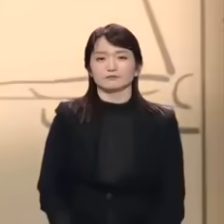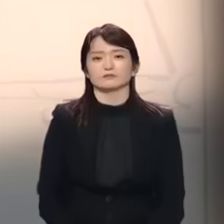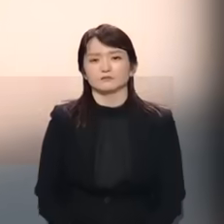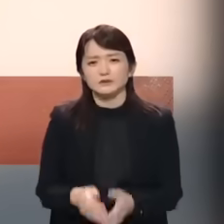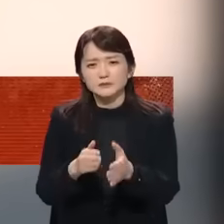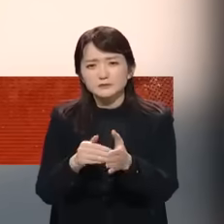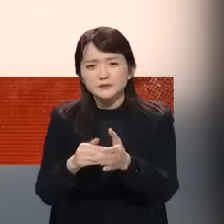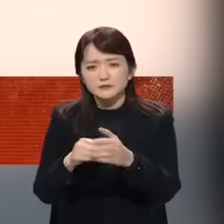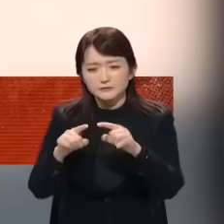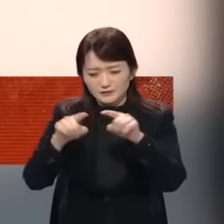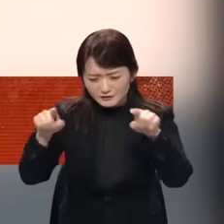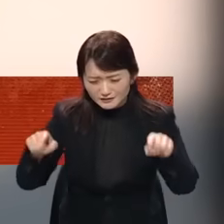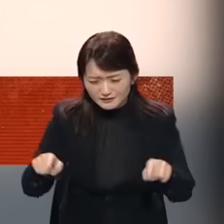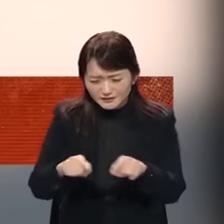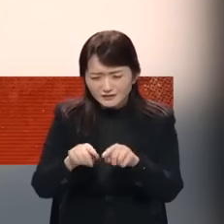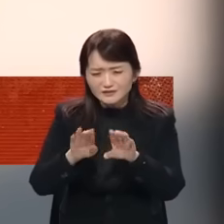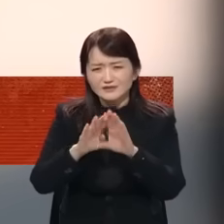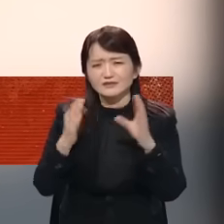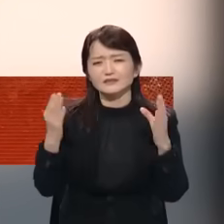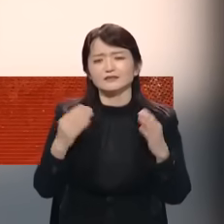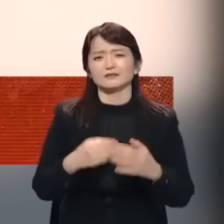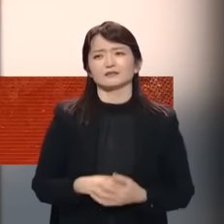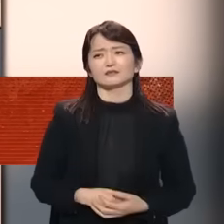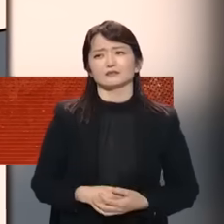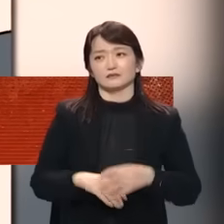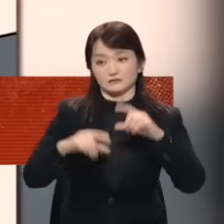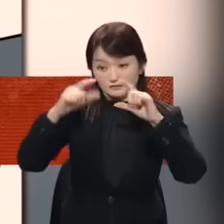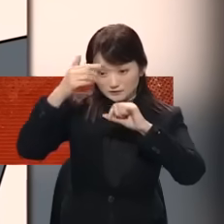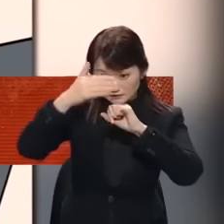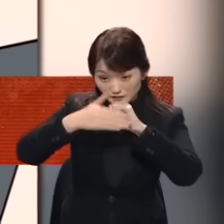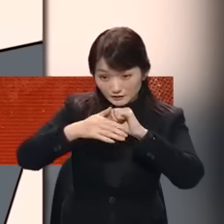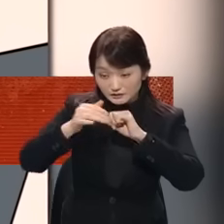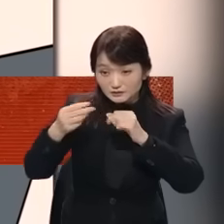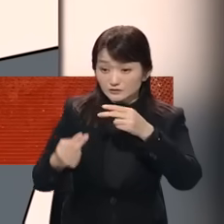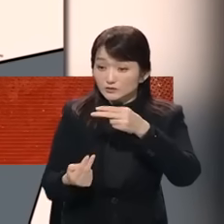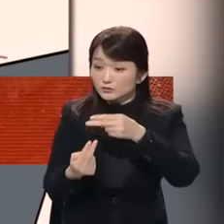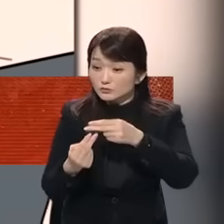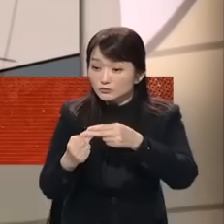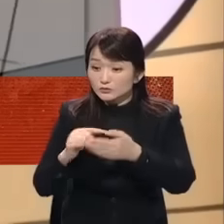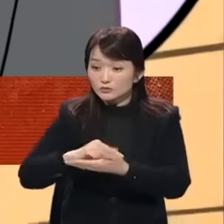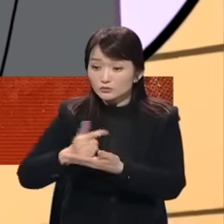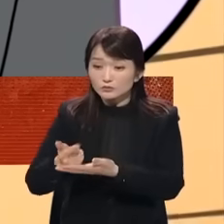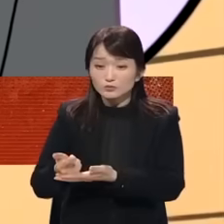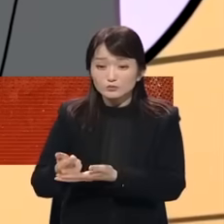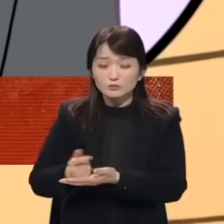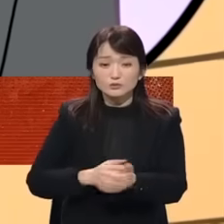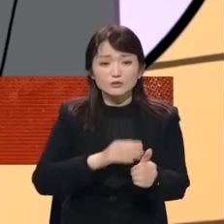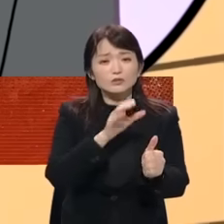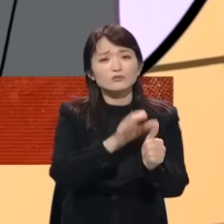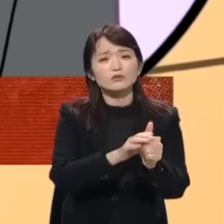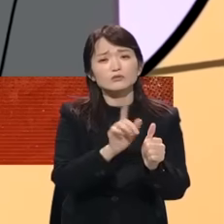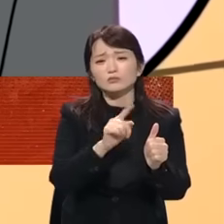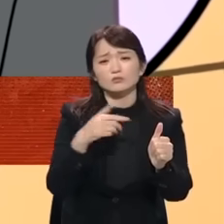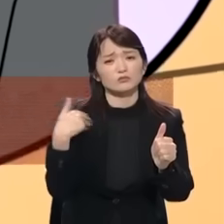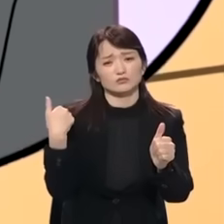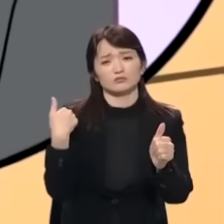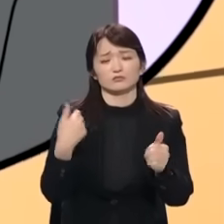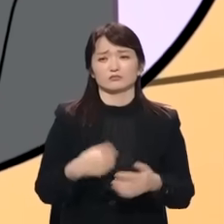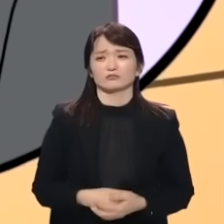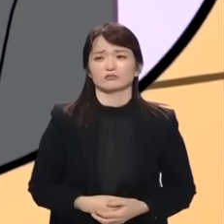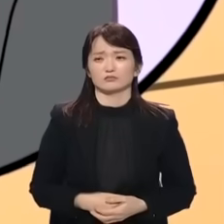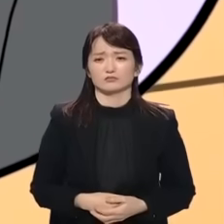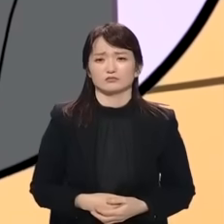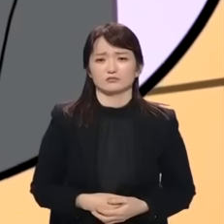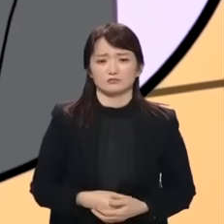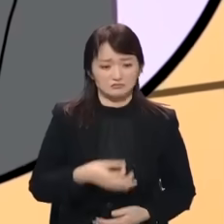열렸습니다 아 근데 진짜 그런 사진이 있는 노트북을 어떻게 저렇게 쉽게 맡겼는지 모르겠고요 글쎄요 안 볼 거라고